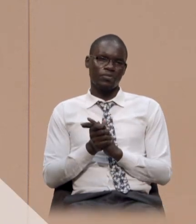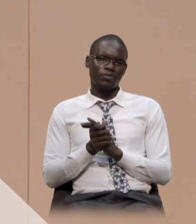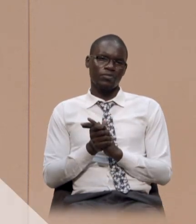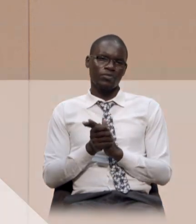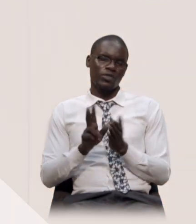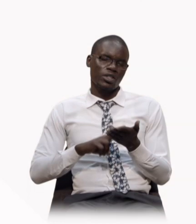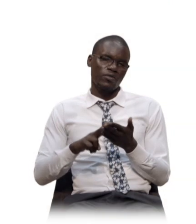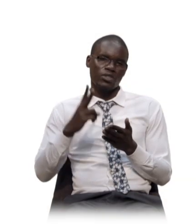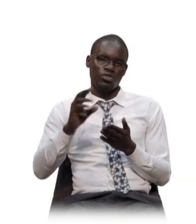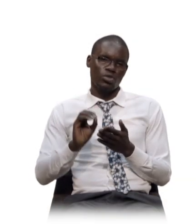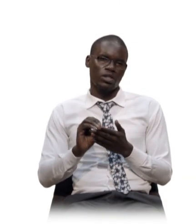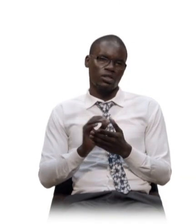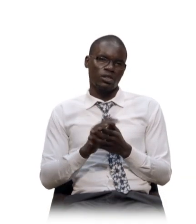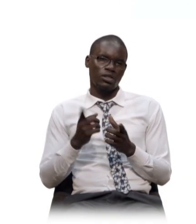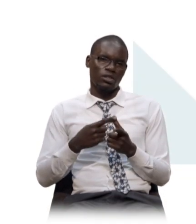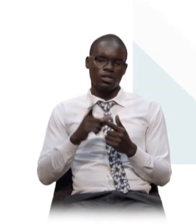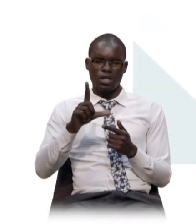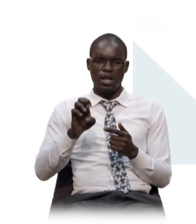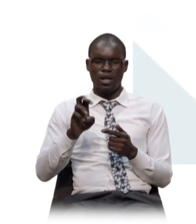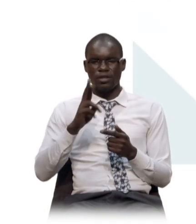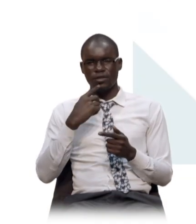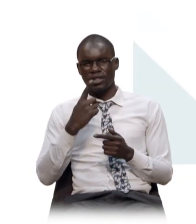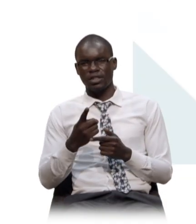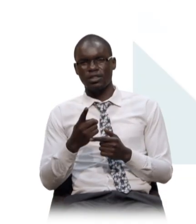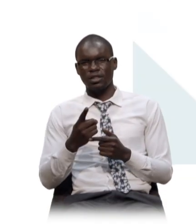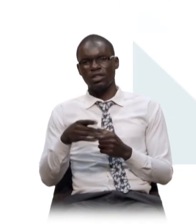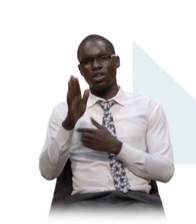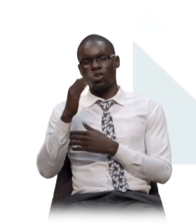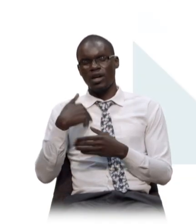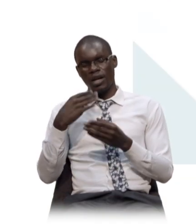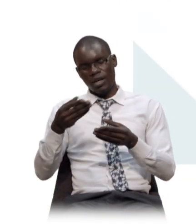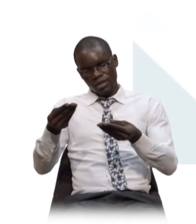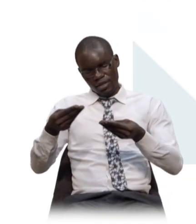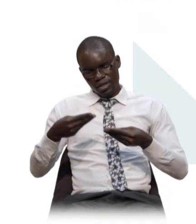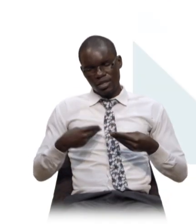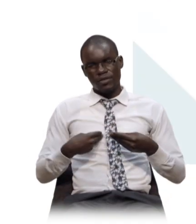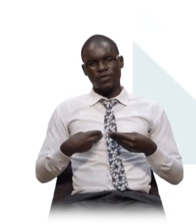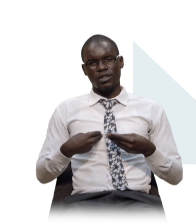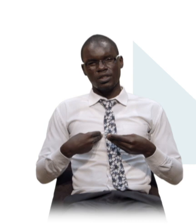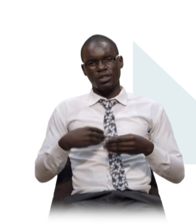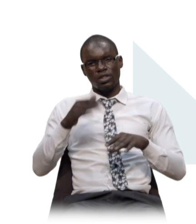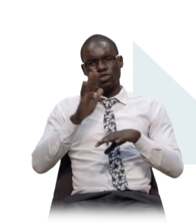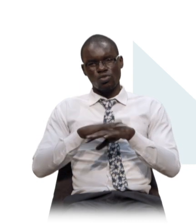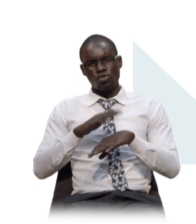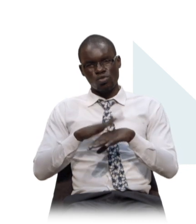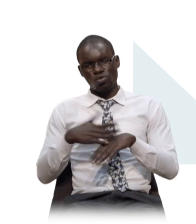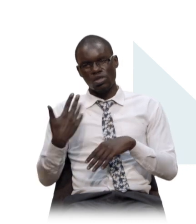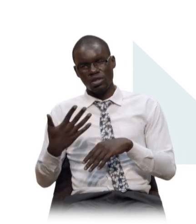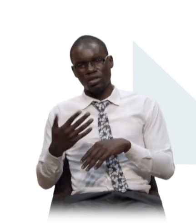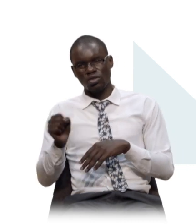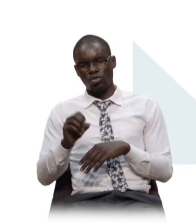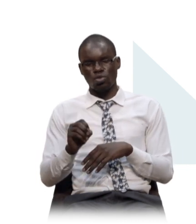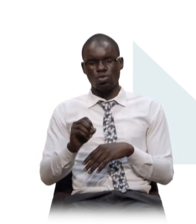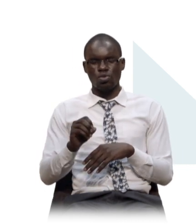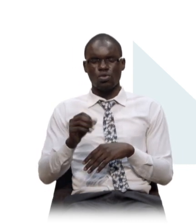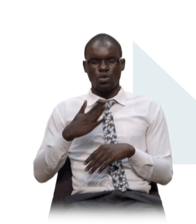nasema. Lea akasema Mungu amenipa mahari njema. Sasa mume